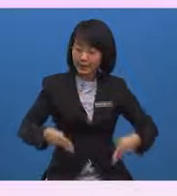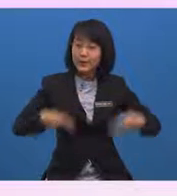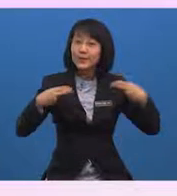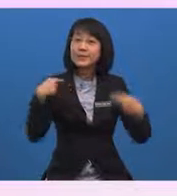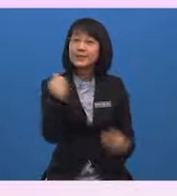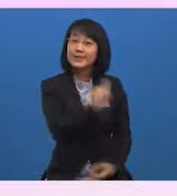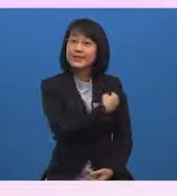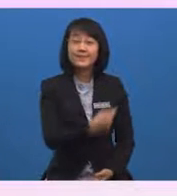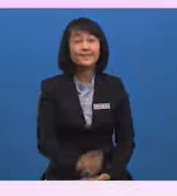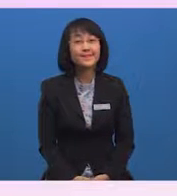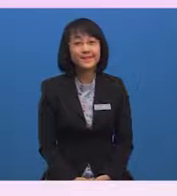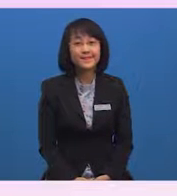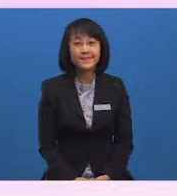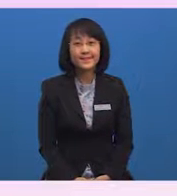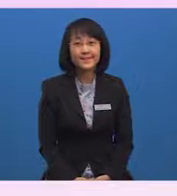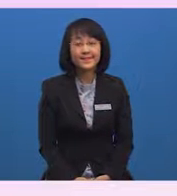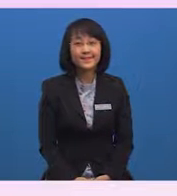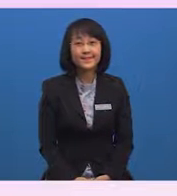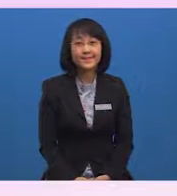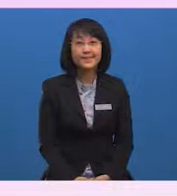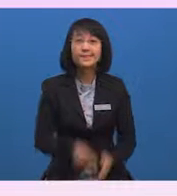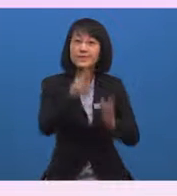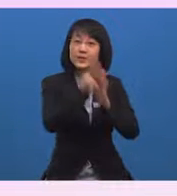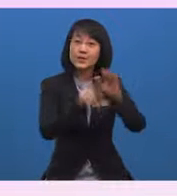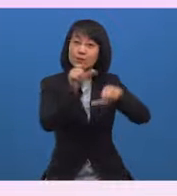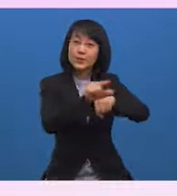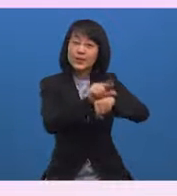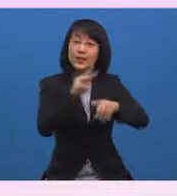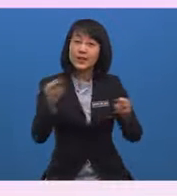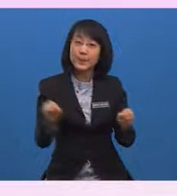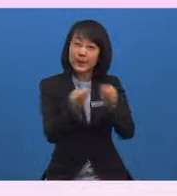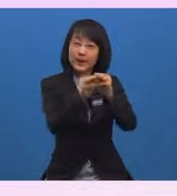Antara kegunaan magnet ialah kegunaan magnet di peti sejuk.